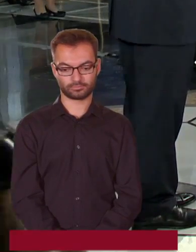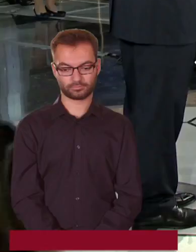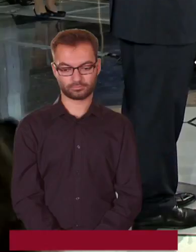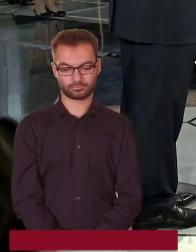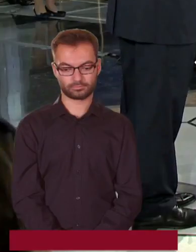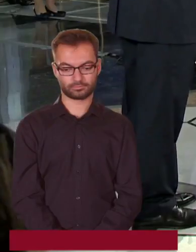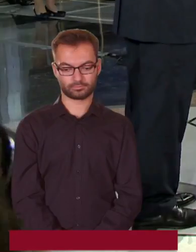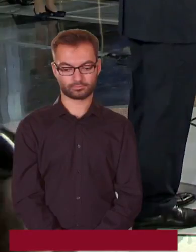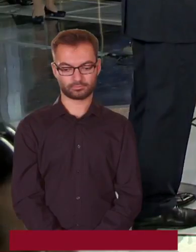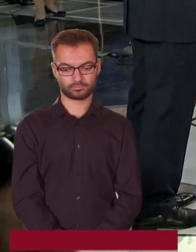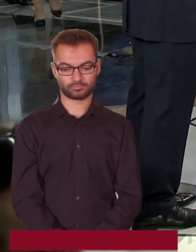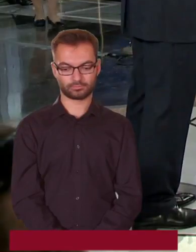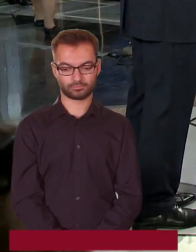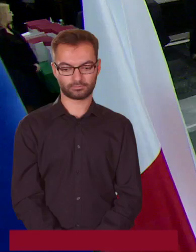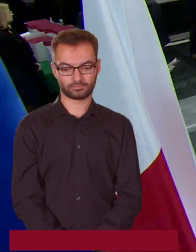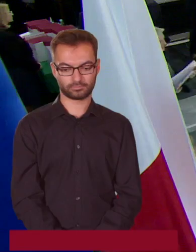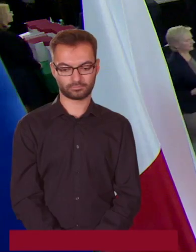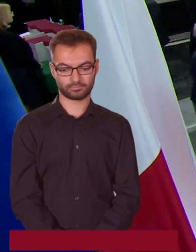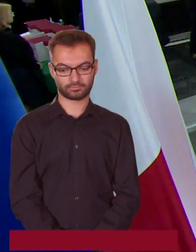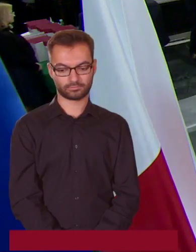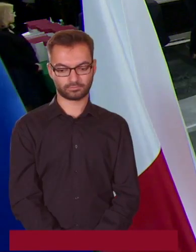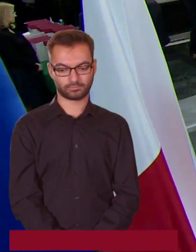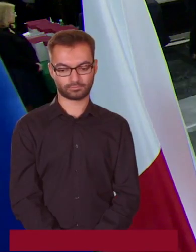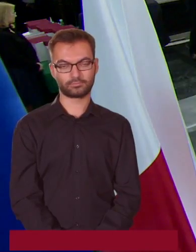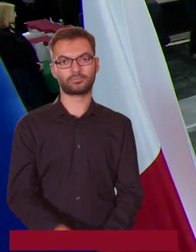Poproszę pana Andrzeja Tomasza Kosztowniaka.